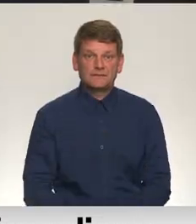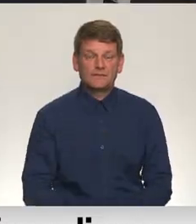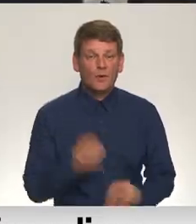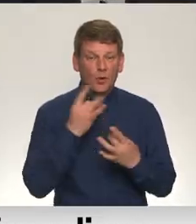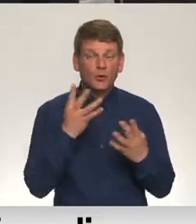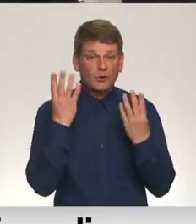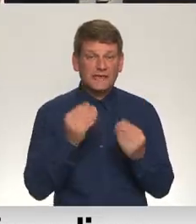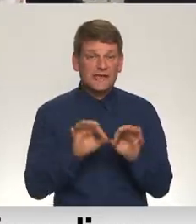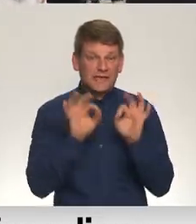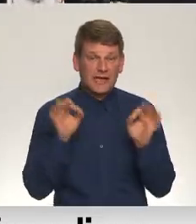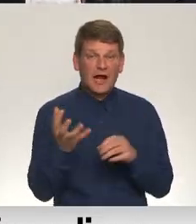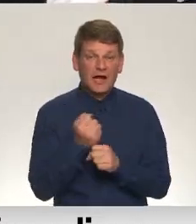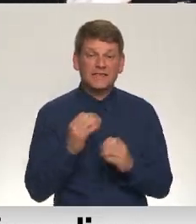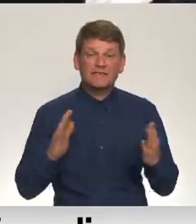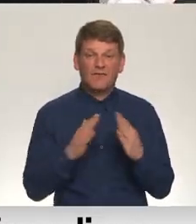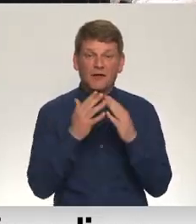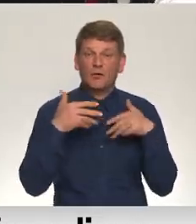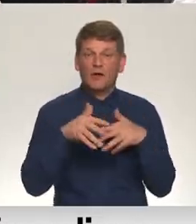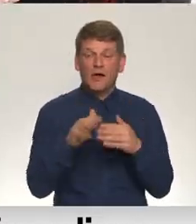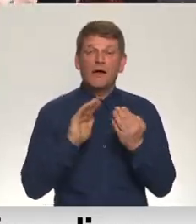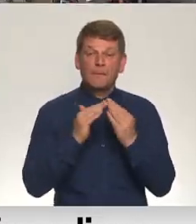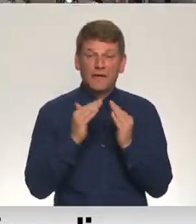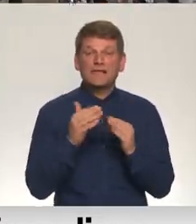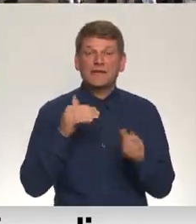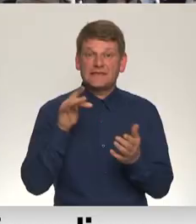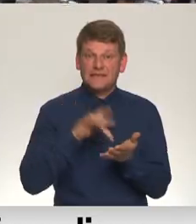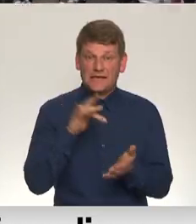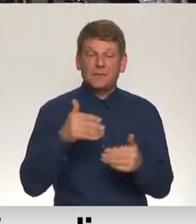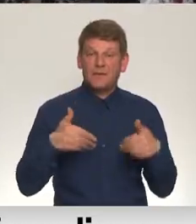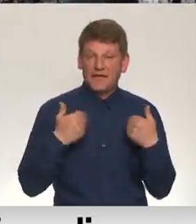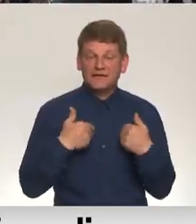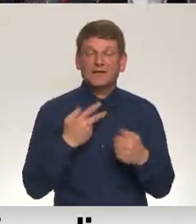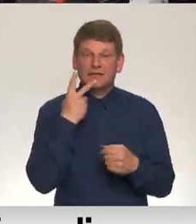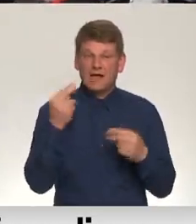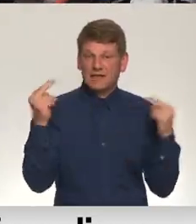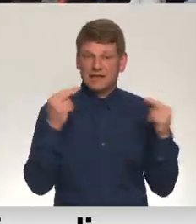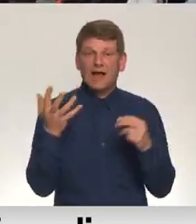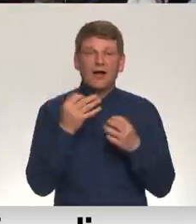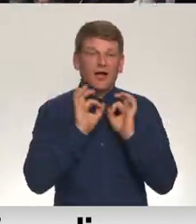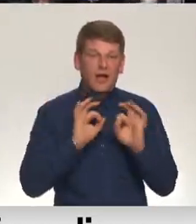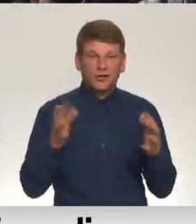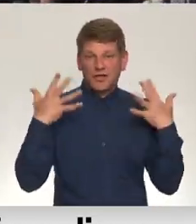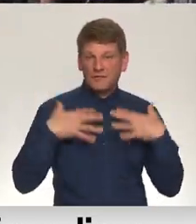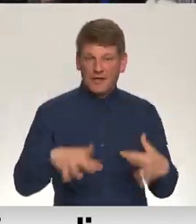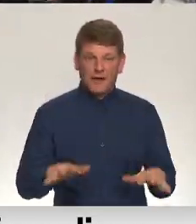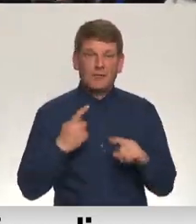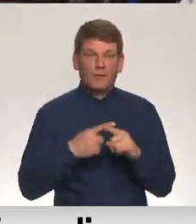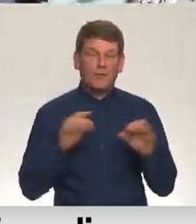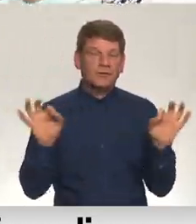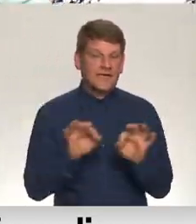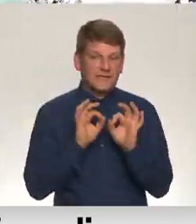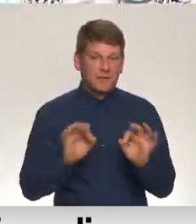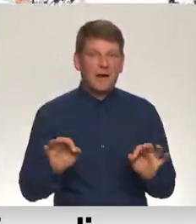Kultūras diena iesākas ar svētku gājienu pilsētas centrā, priecējot skatītājus ar krašņiem tērpiem un